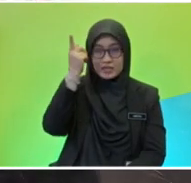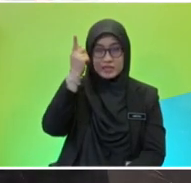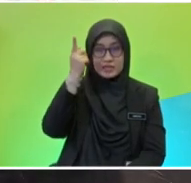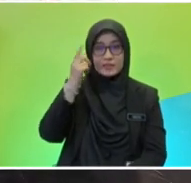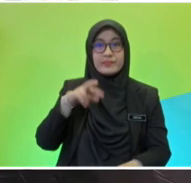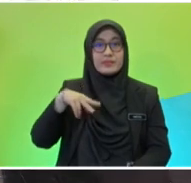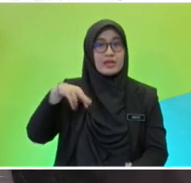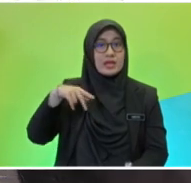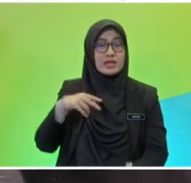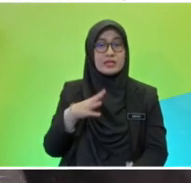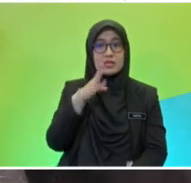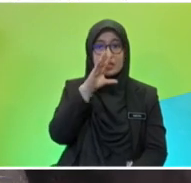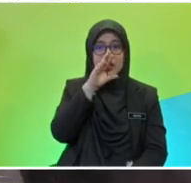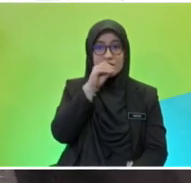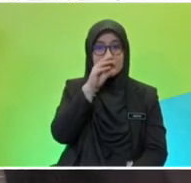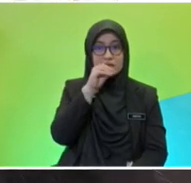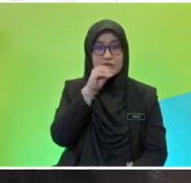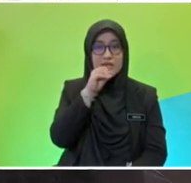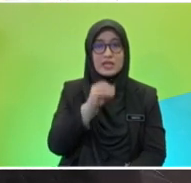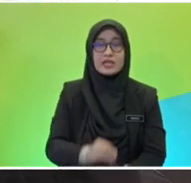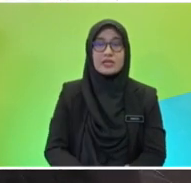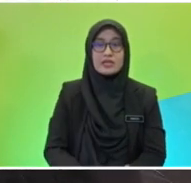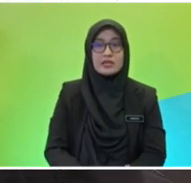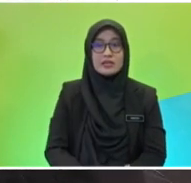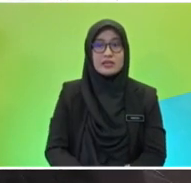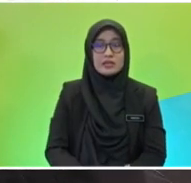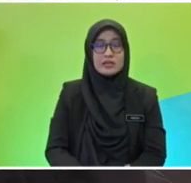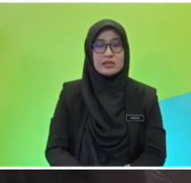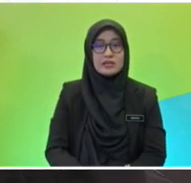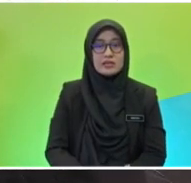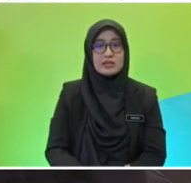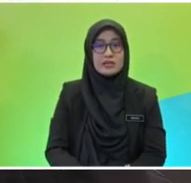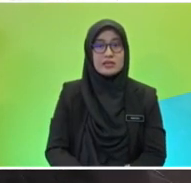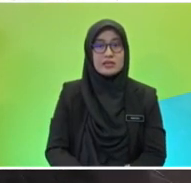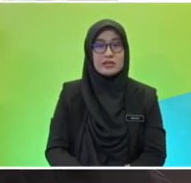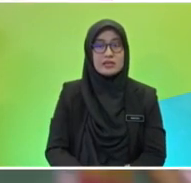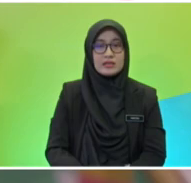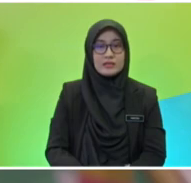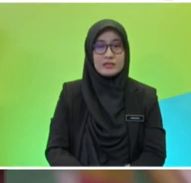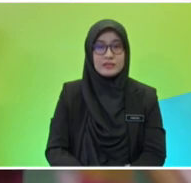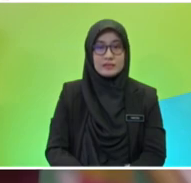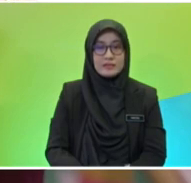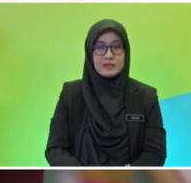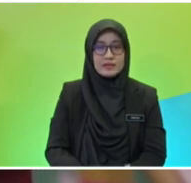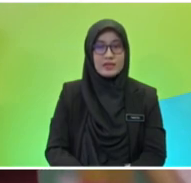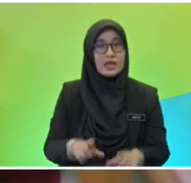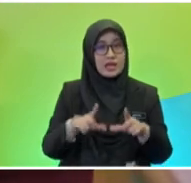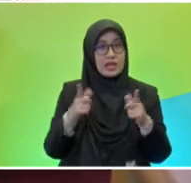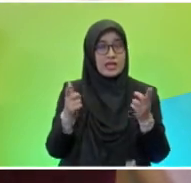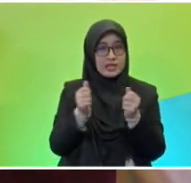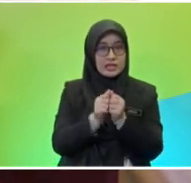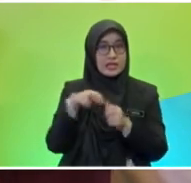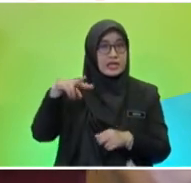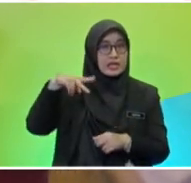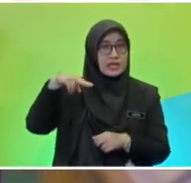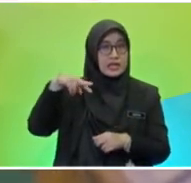dia berselaput. Ini kita panggil selaput. Kaki itik dia lain dengan ayam kan cikgu? Ya, kalau ayam dia tak